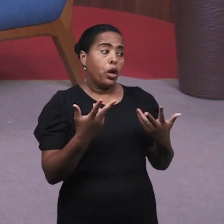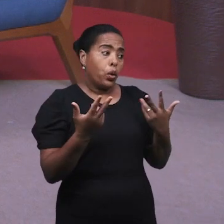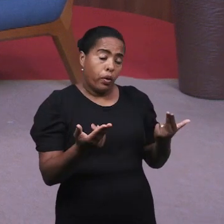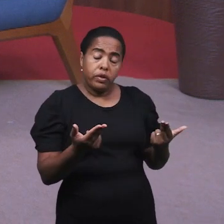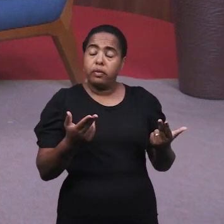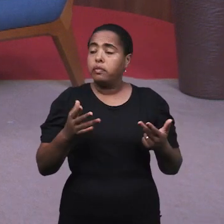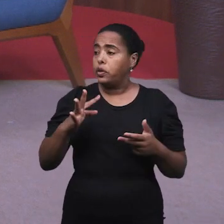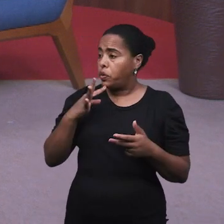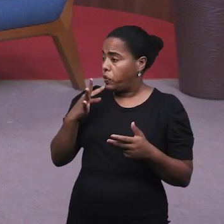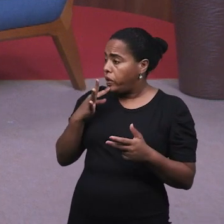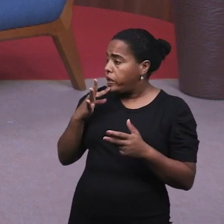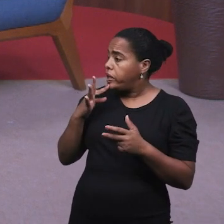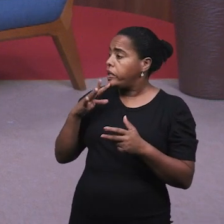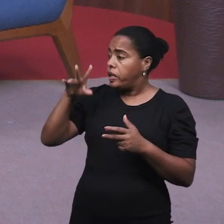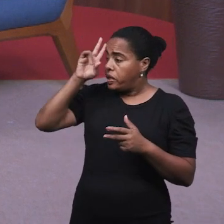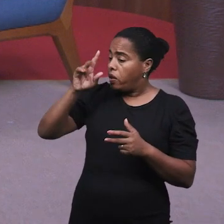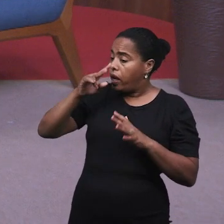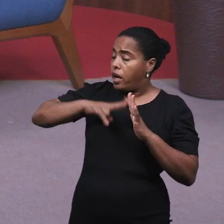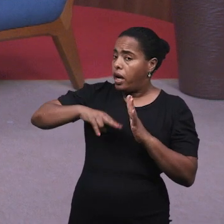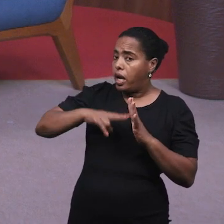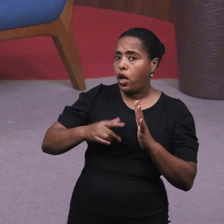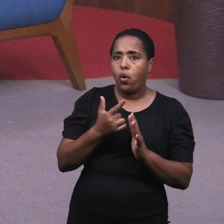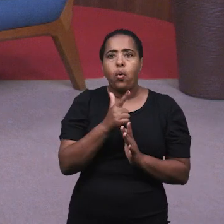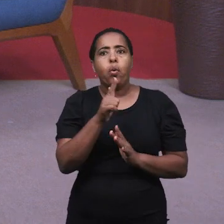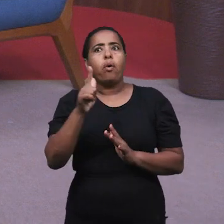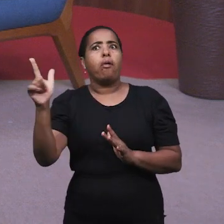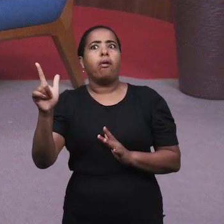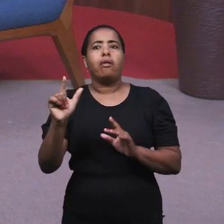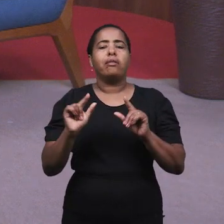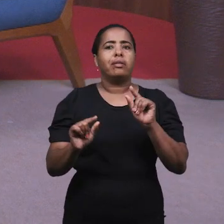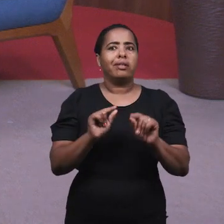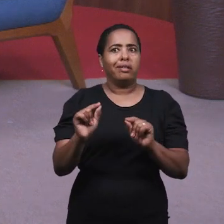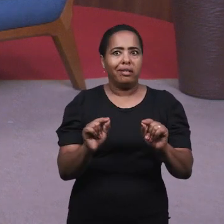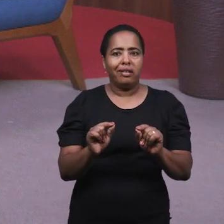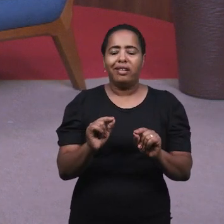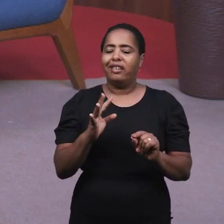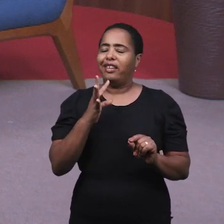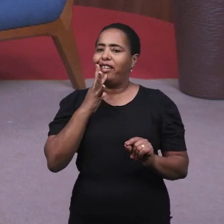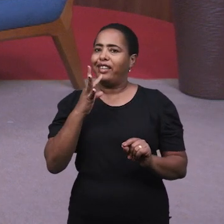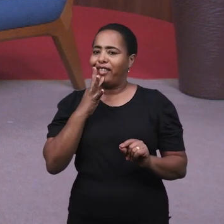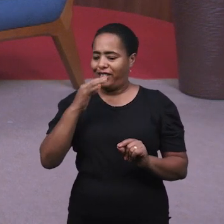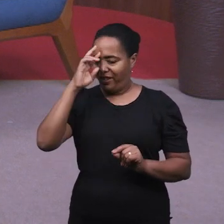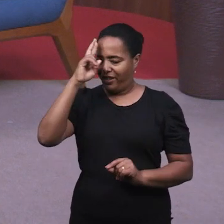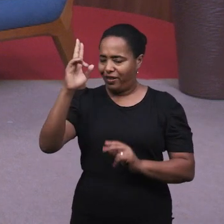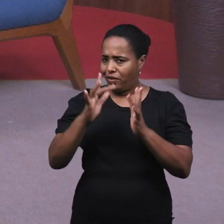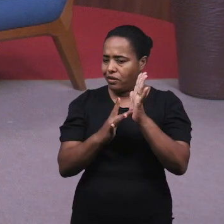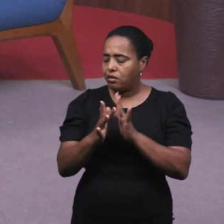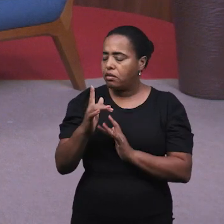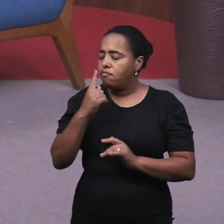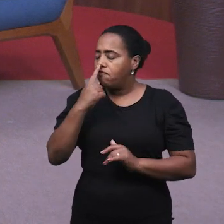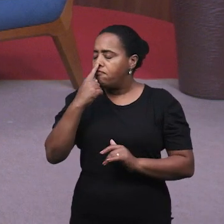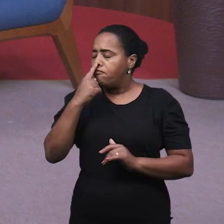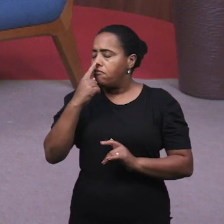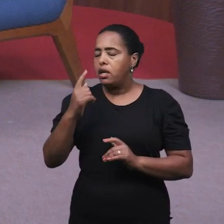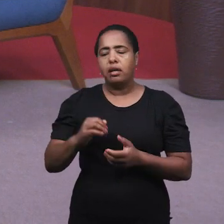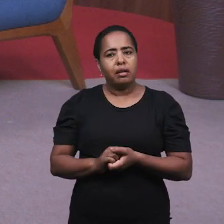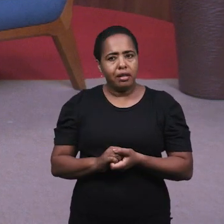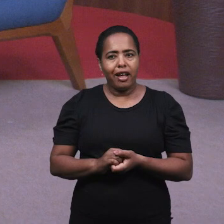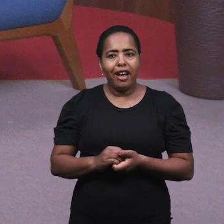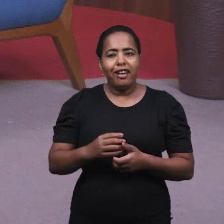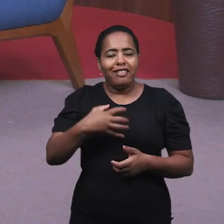chose, c'est connaître l'histoire, de lire sur Jésus. Une autre chose, c'est de connaître Jésus dans